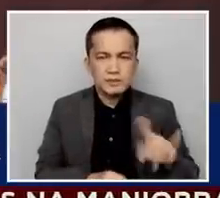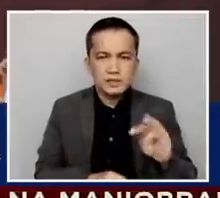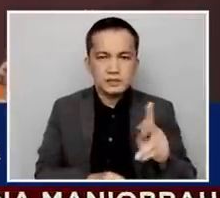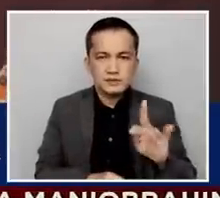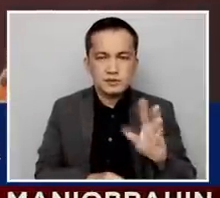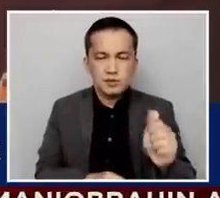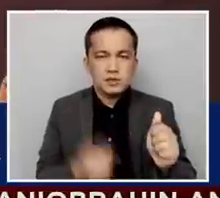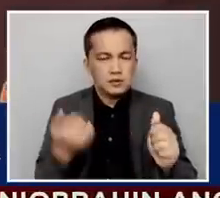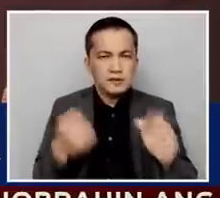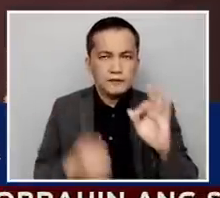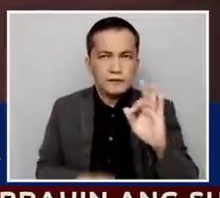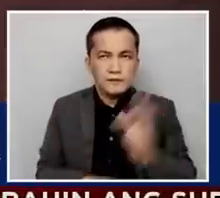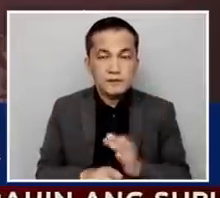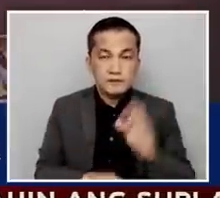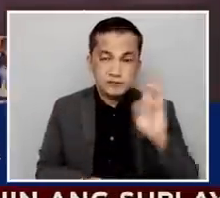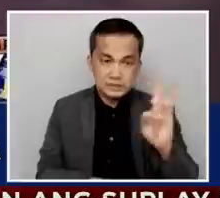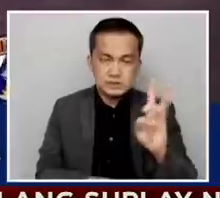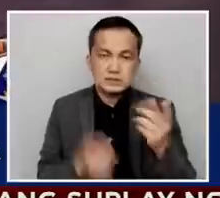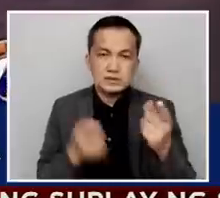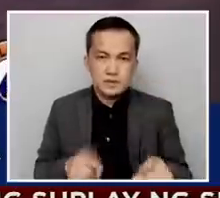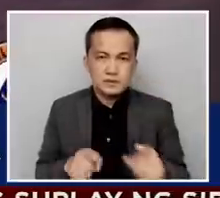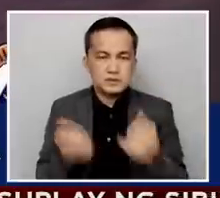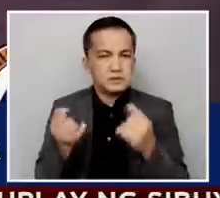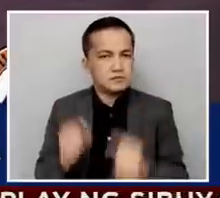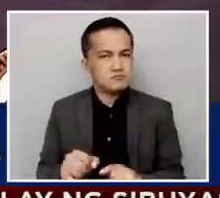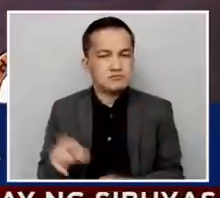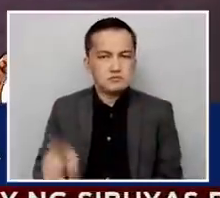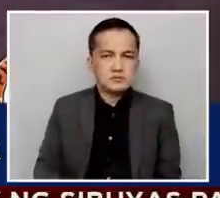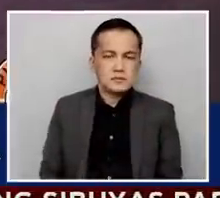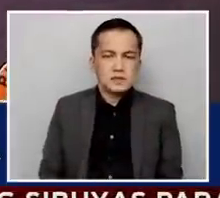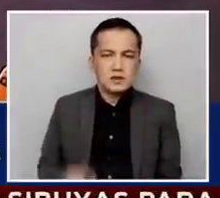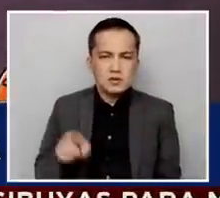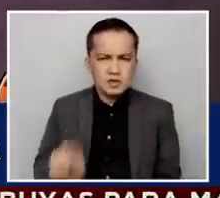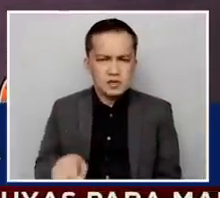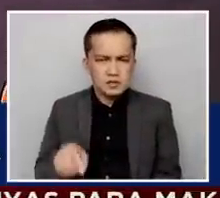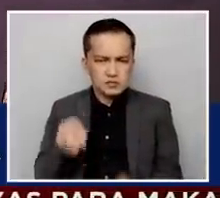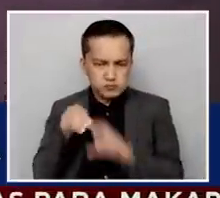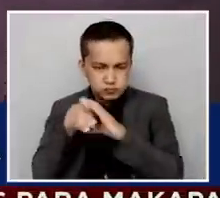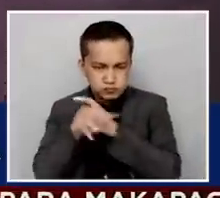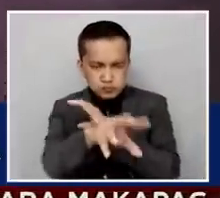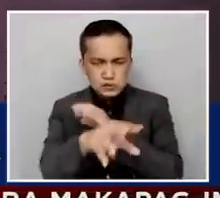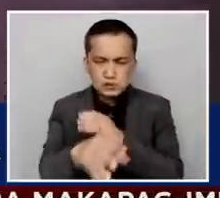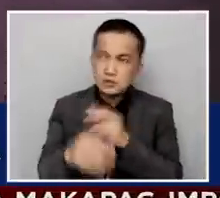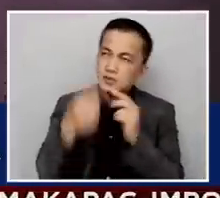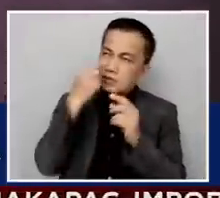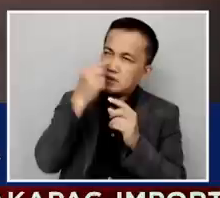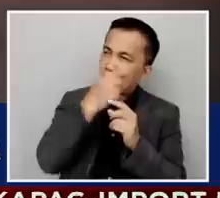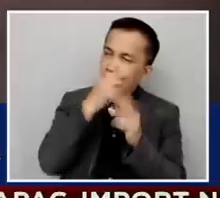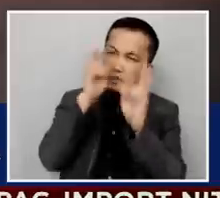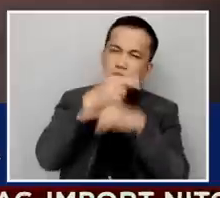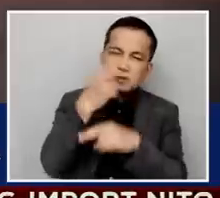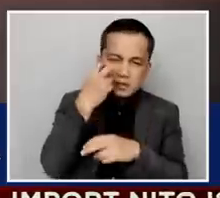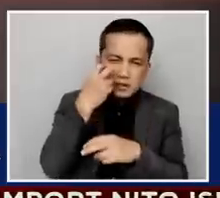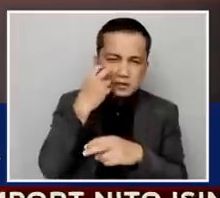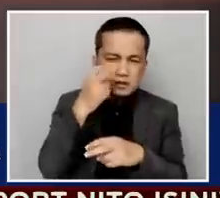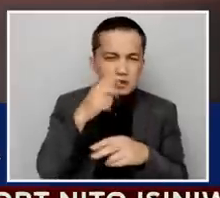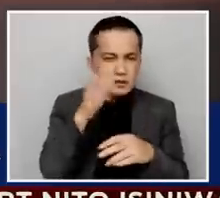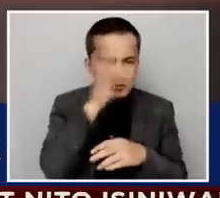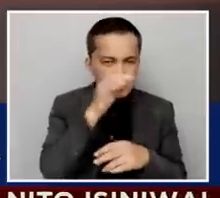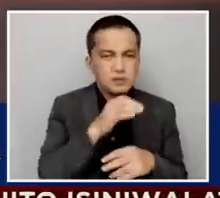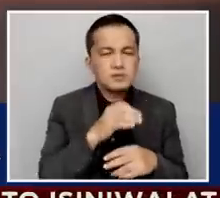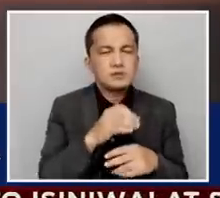February 6 nang mangyari ang insidente na nagdulot ng pansamantalang pagkabulag ng Pilipinong crew. Ang aksyong